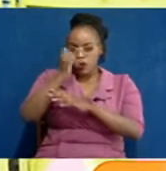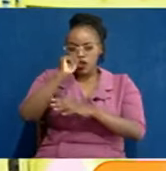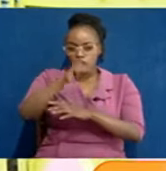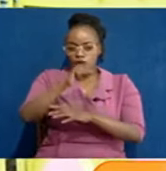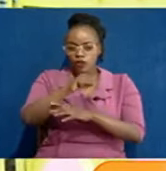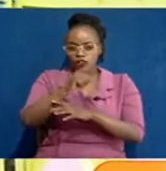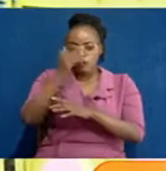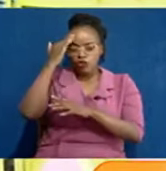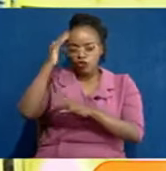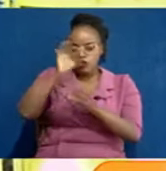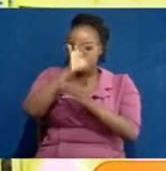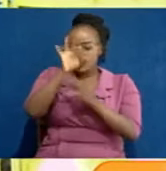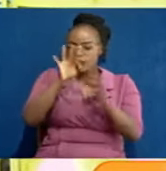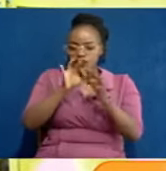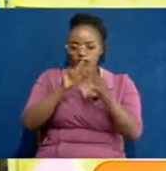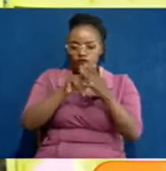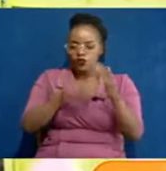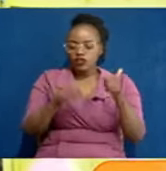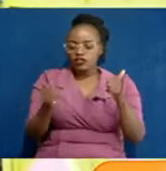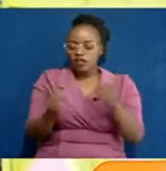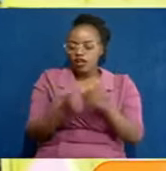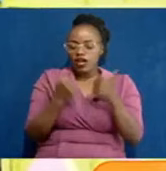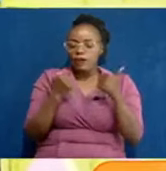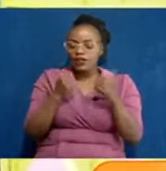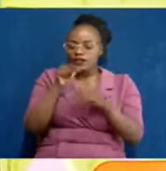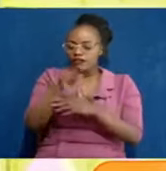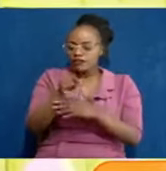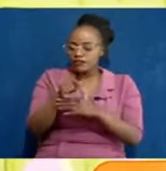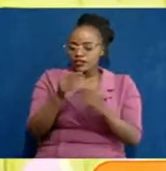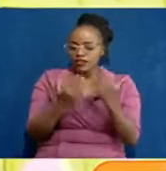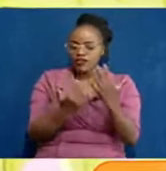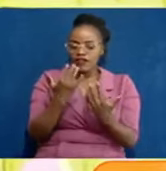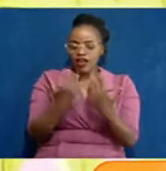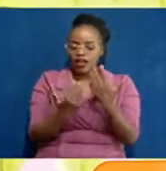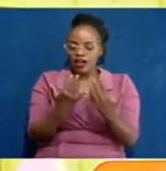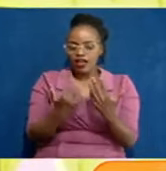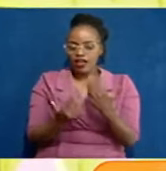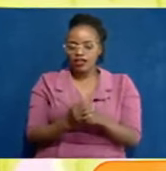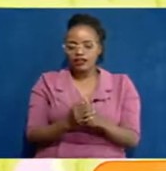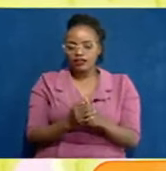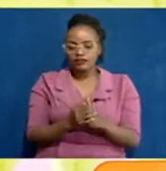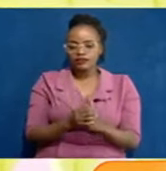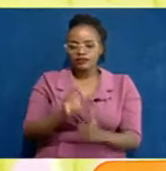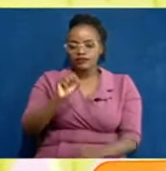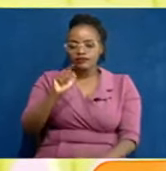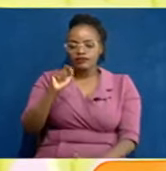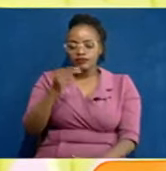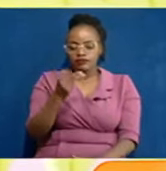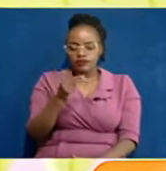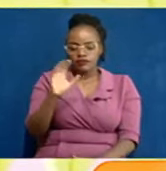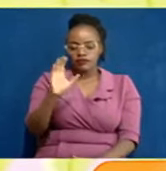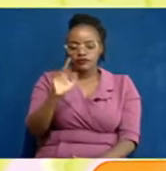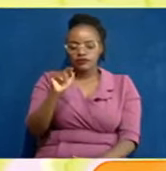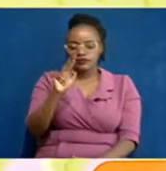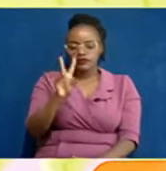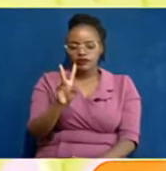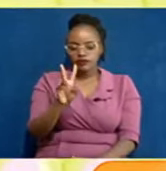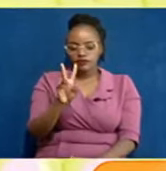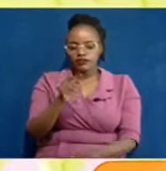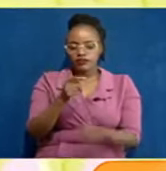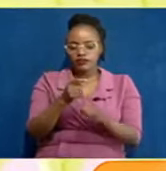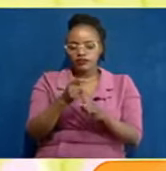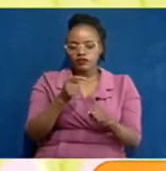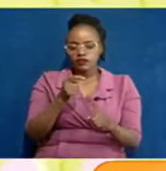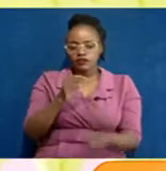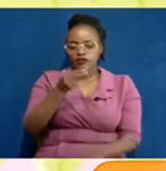kubaini hasa ni nini kilichosababisha mkasa huo wa moto. Seth Olale, runinga ya Citizen, katika